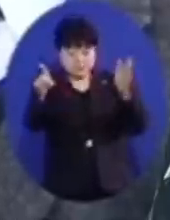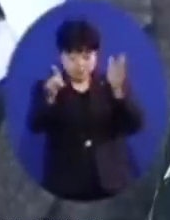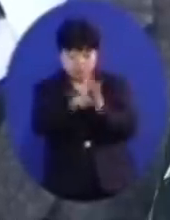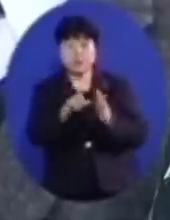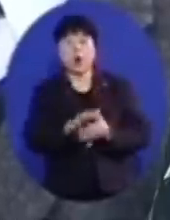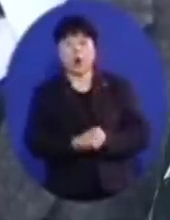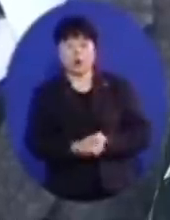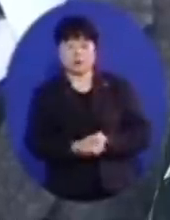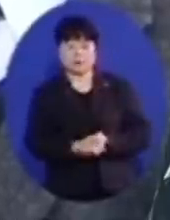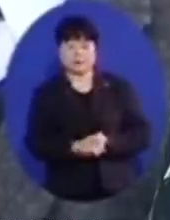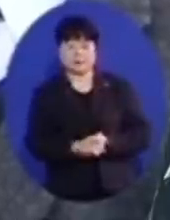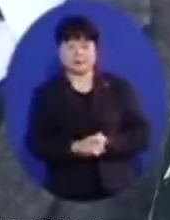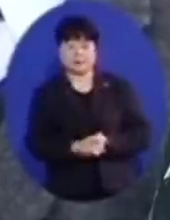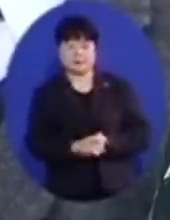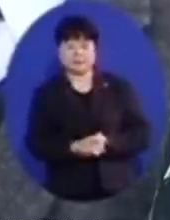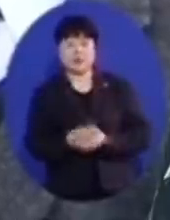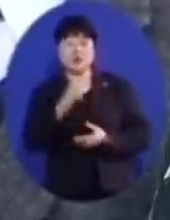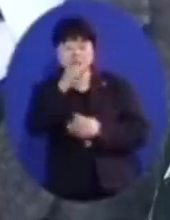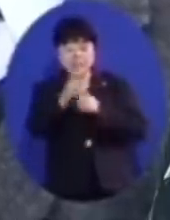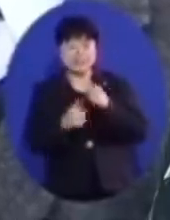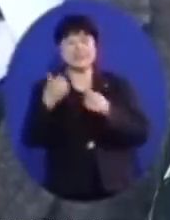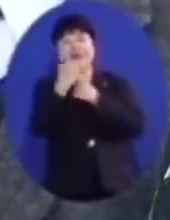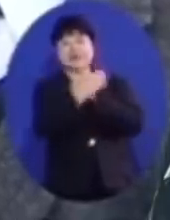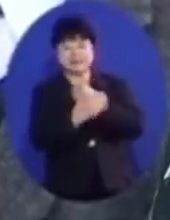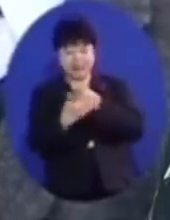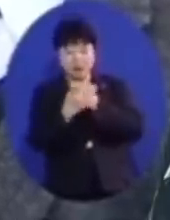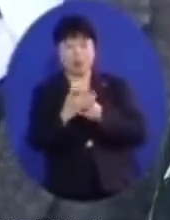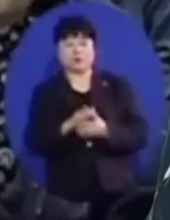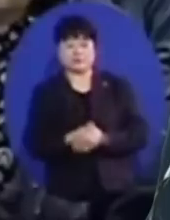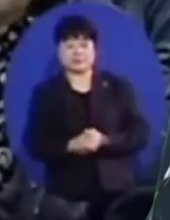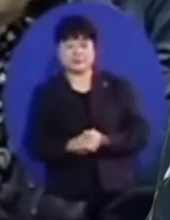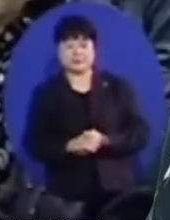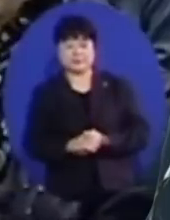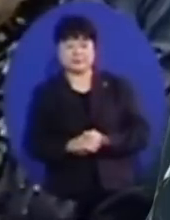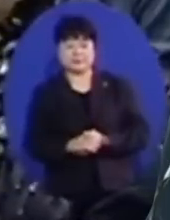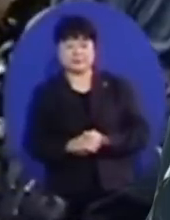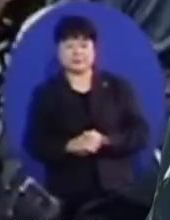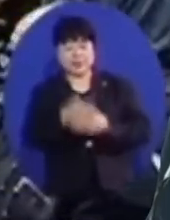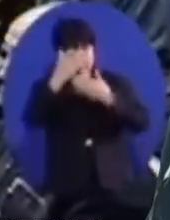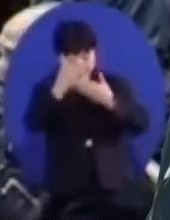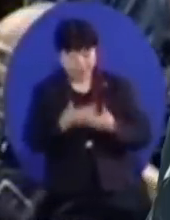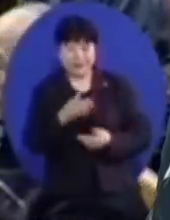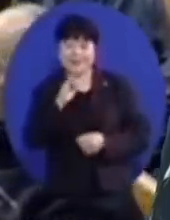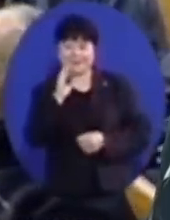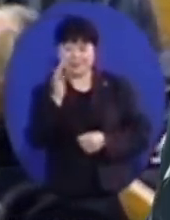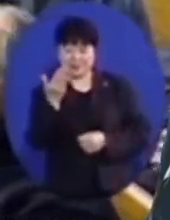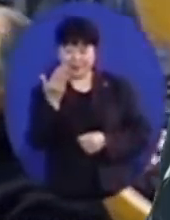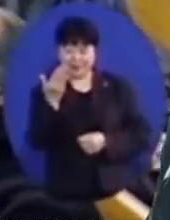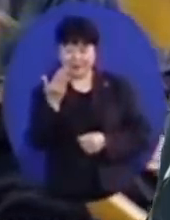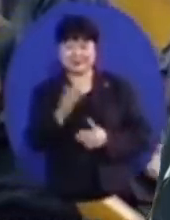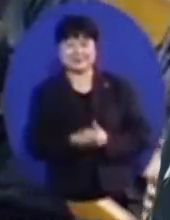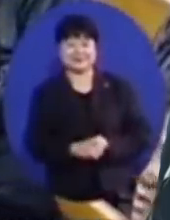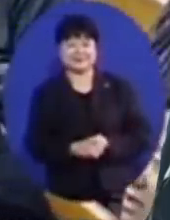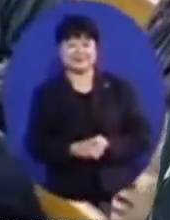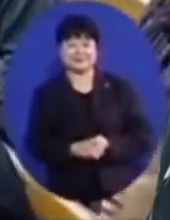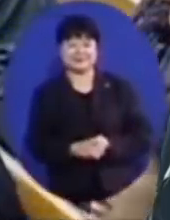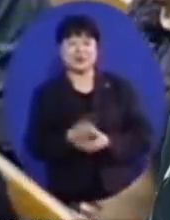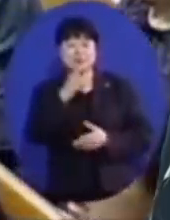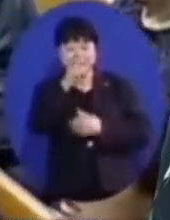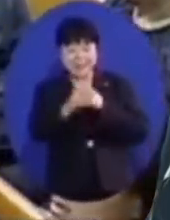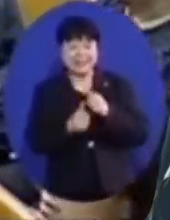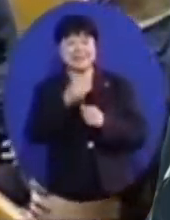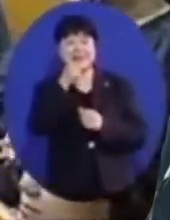믿음으로 오직 하나님의 은혜로 받는 것입니다 오직